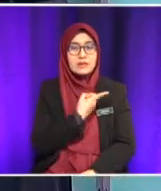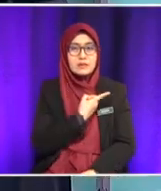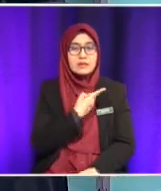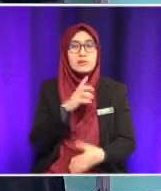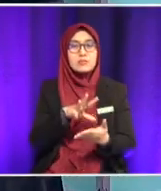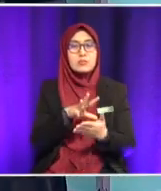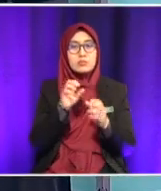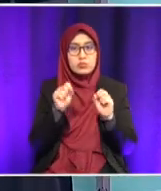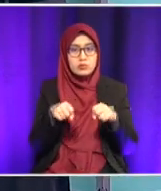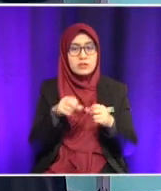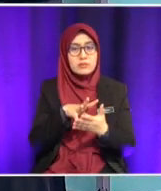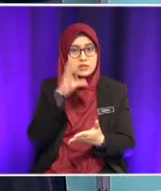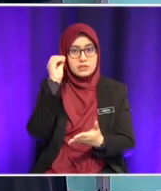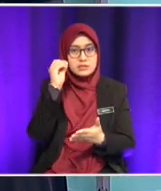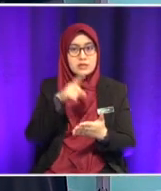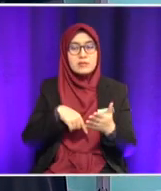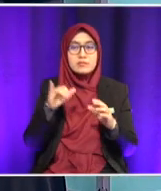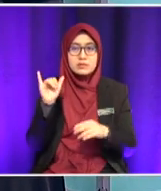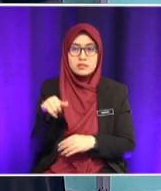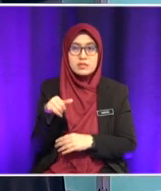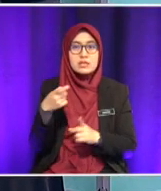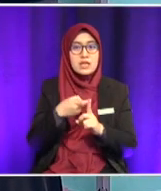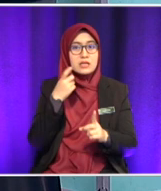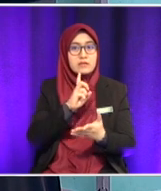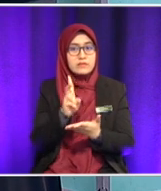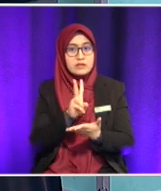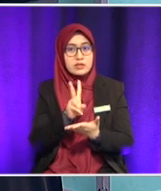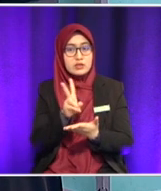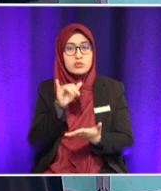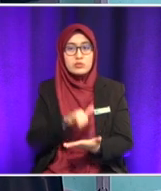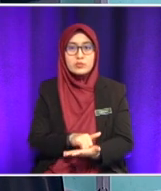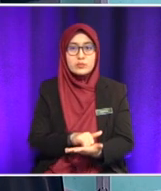dalam video itu penuh dengan pengajaran yang menarik